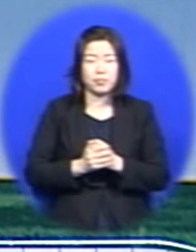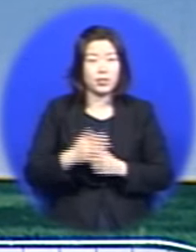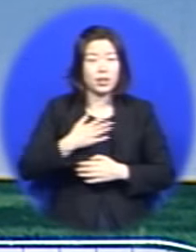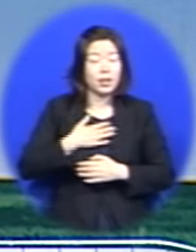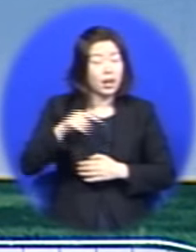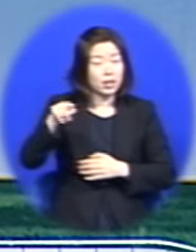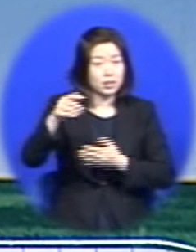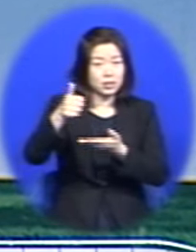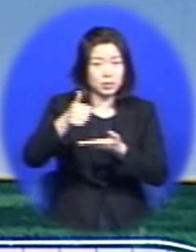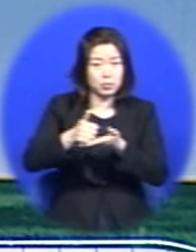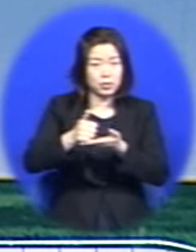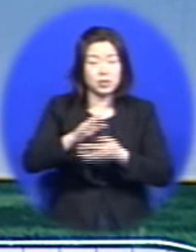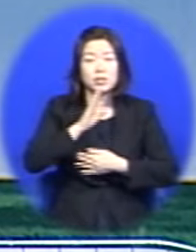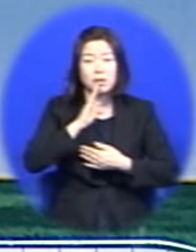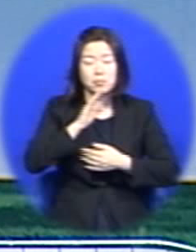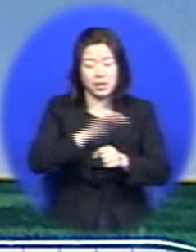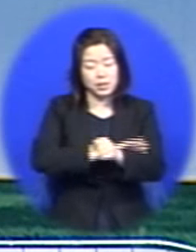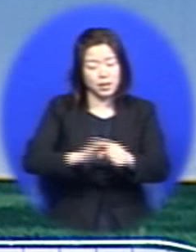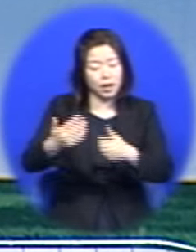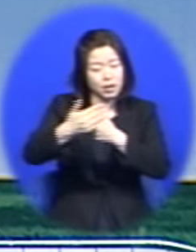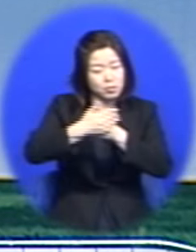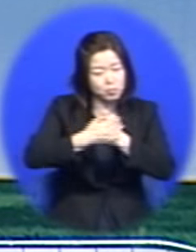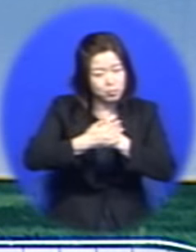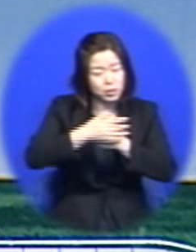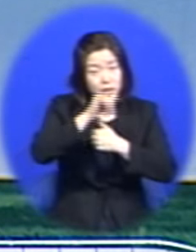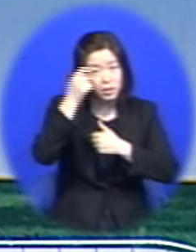나는 그분들을 정말 잘 품어주고 있는가?